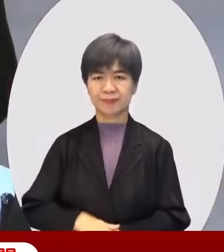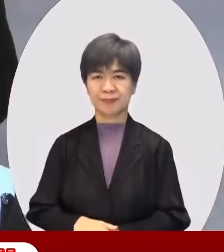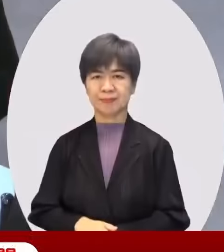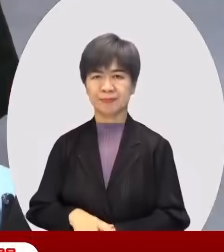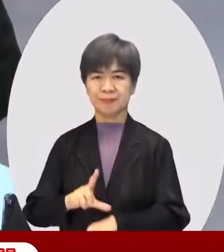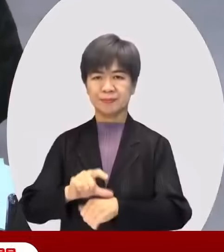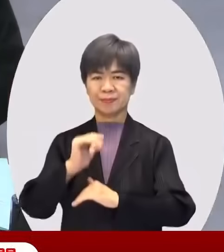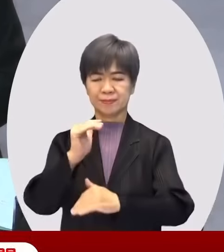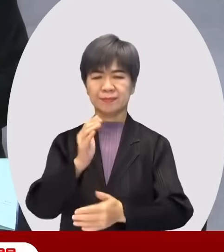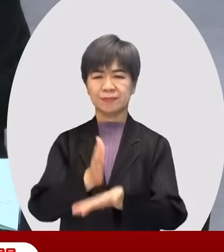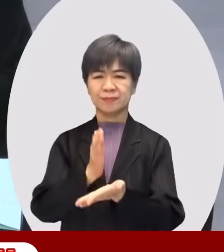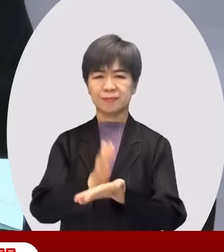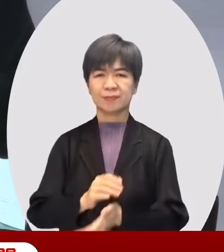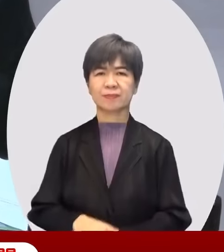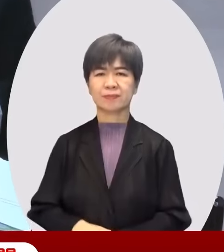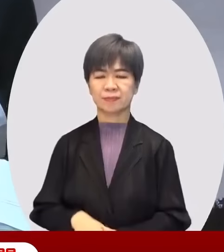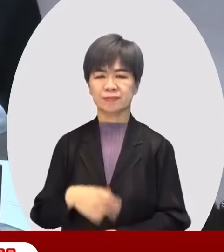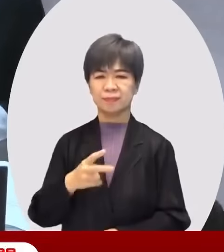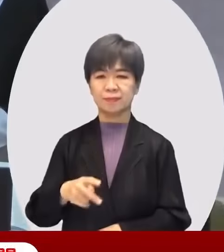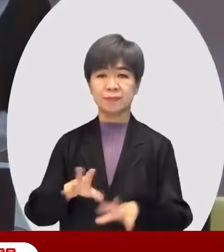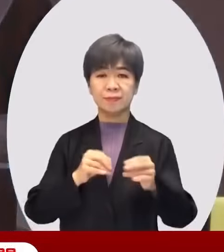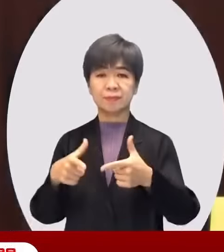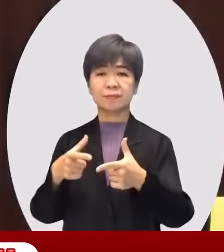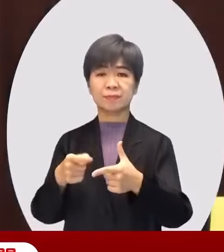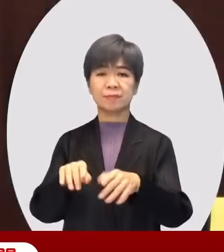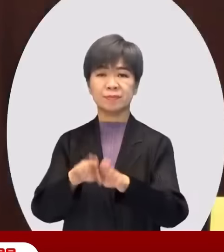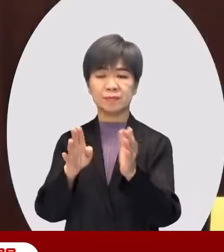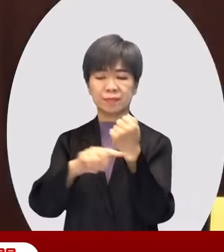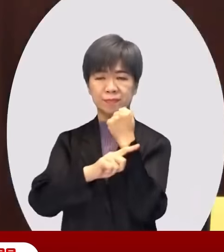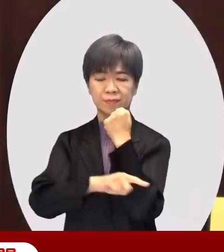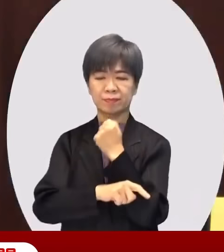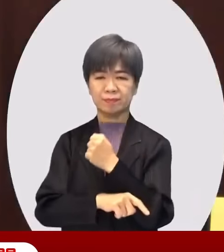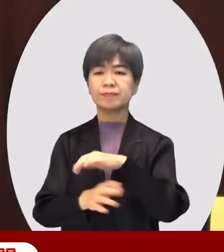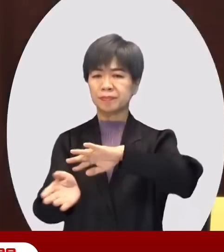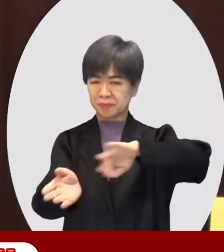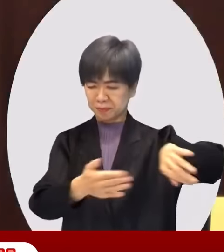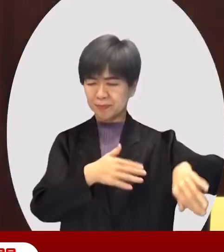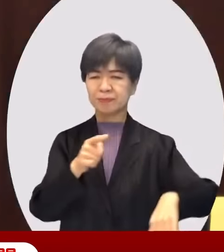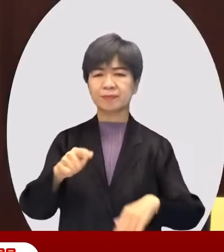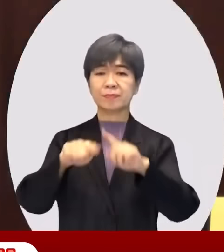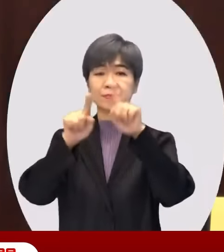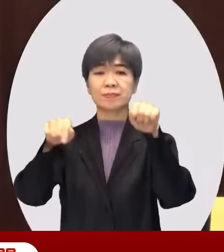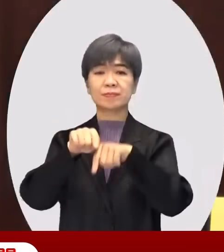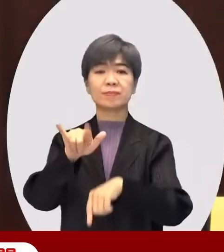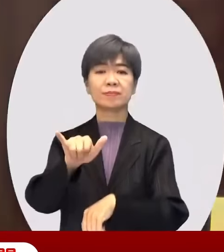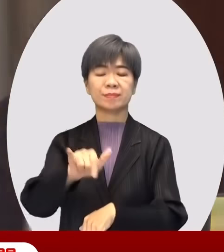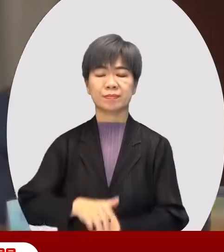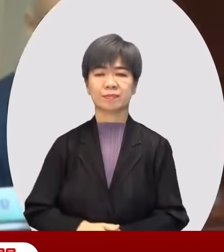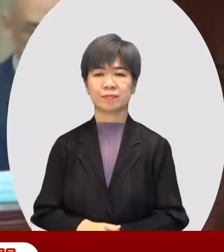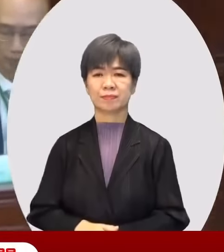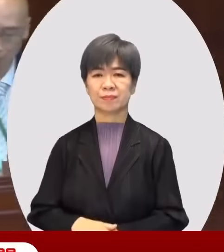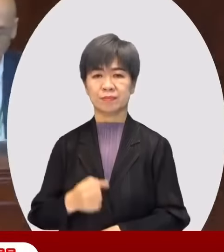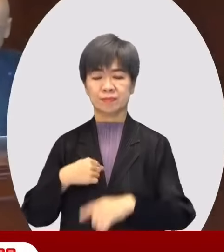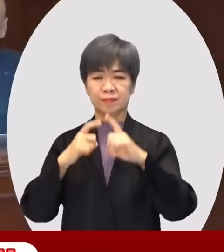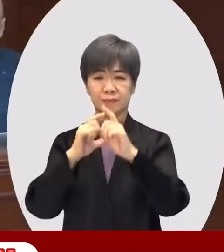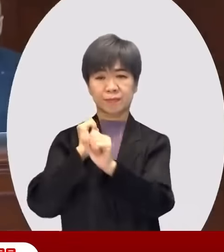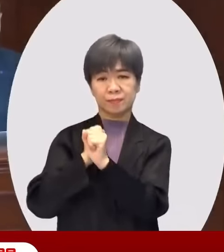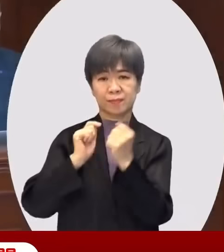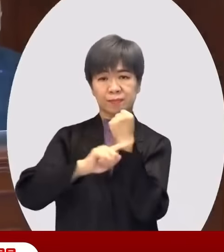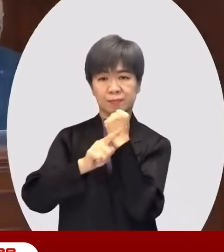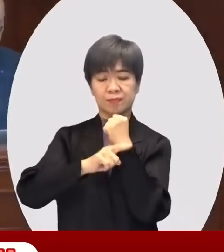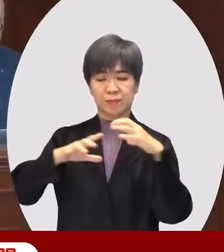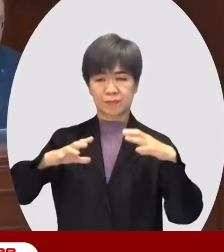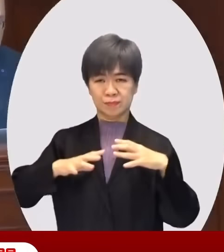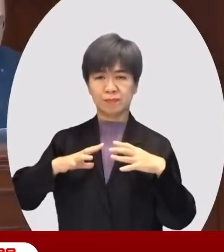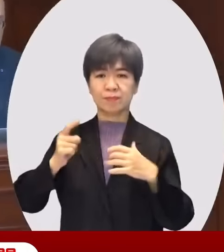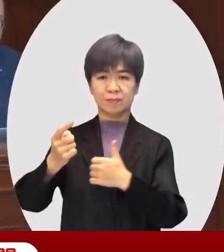再补充一句，还有政府资讯公开法。对， 好，那个张文珍教授。 那个回答那个詹大法官的